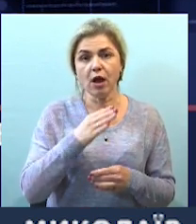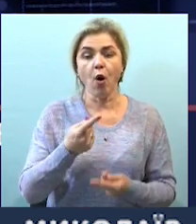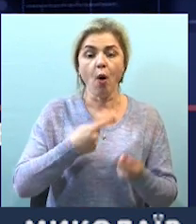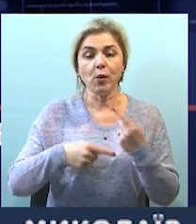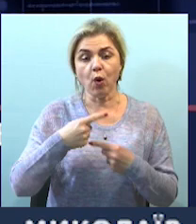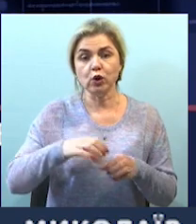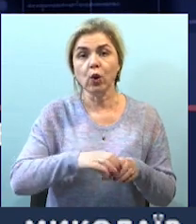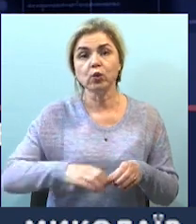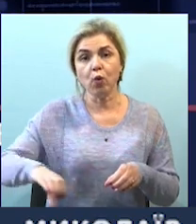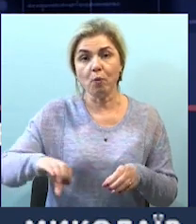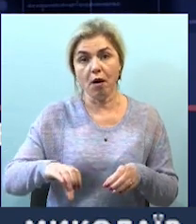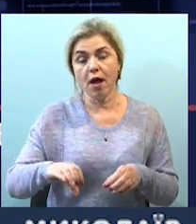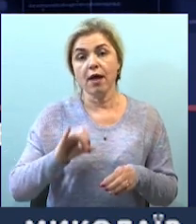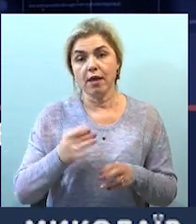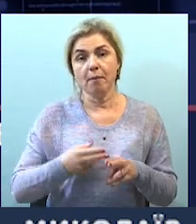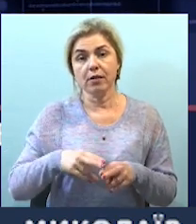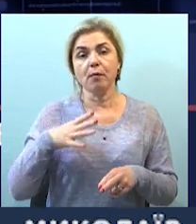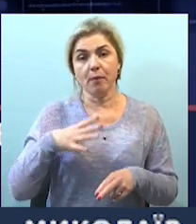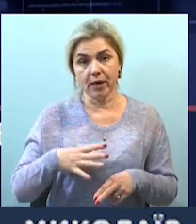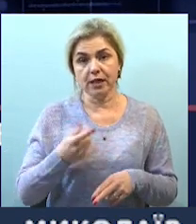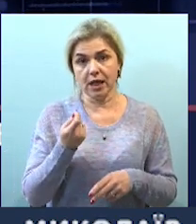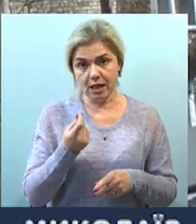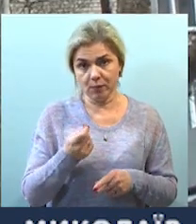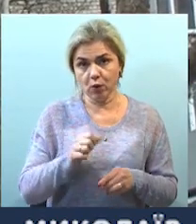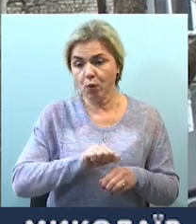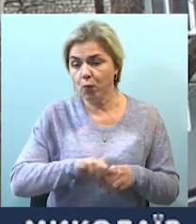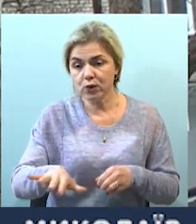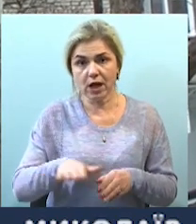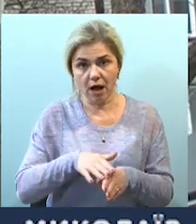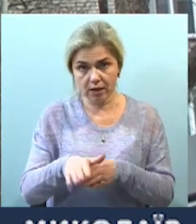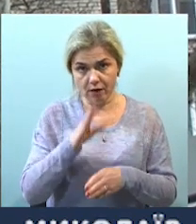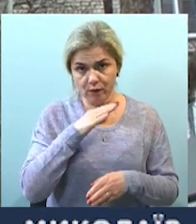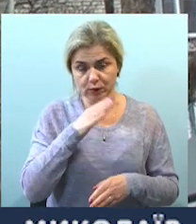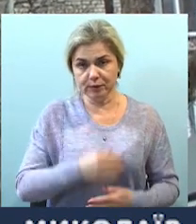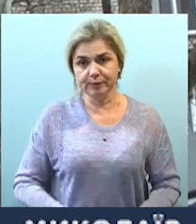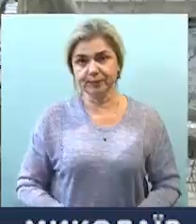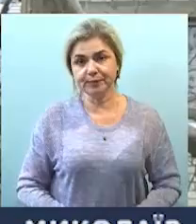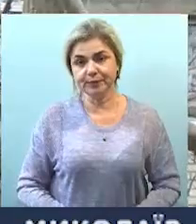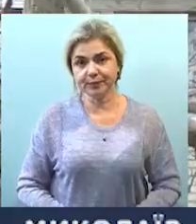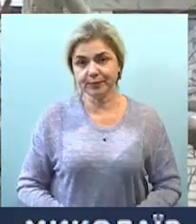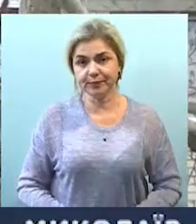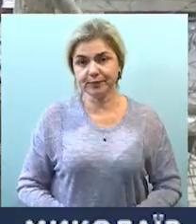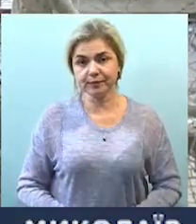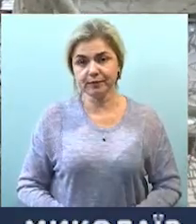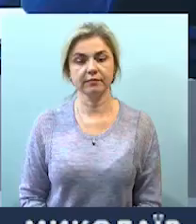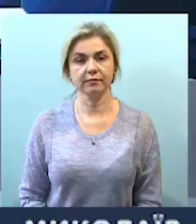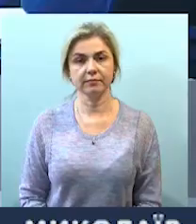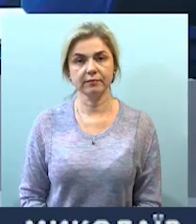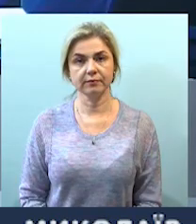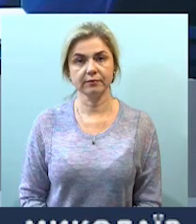трубопроводі, тому прийшлося і його трішки заповнювати. Валентина Гурова, Юрій Руденко, телевізійні новини